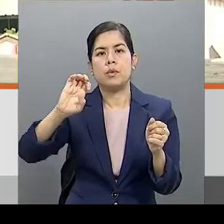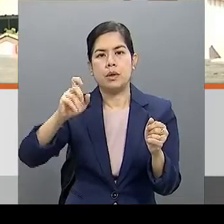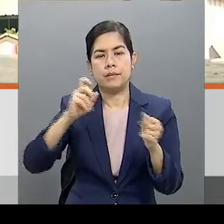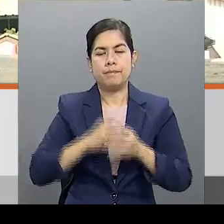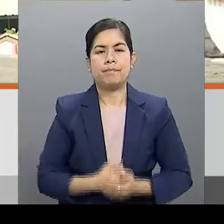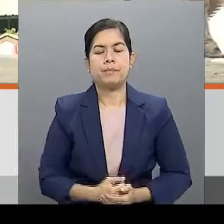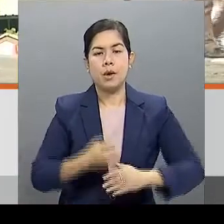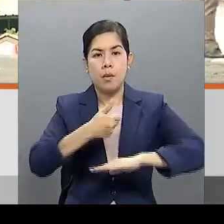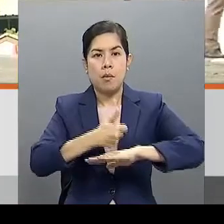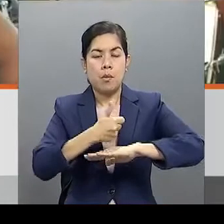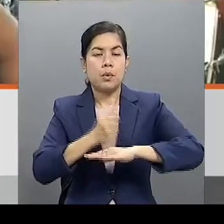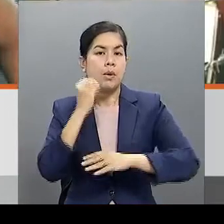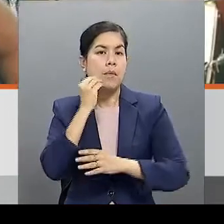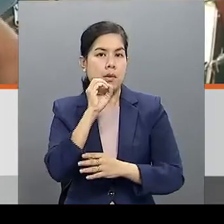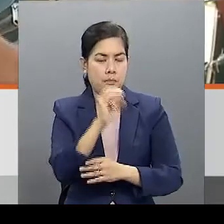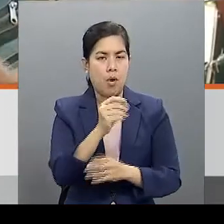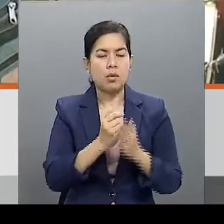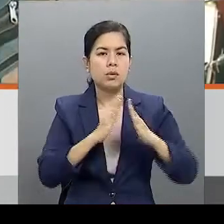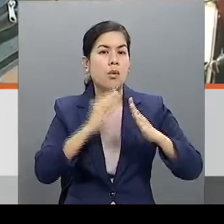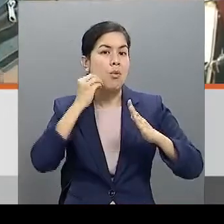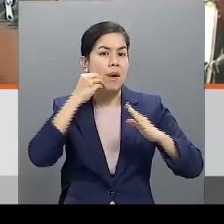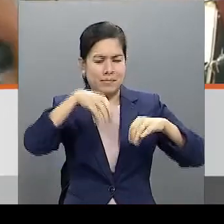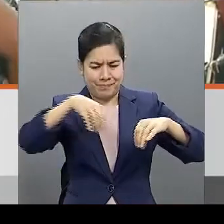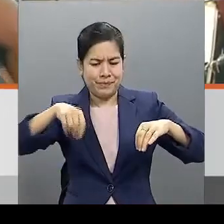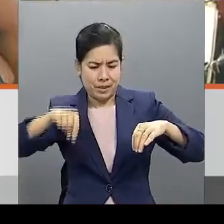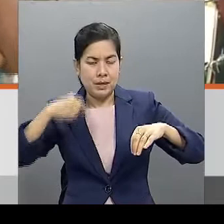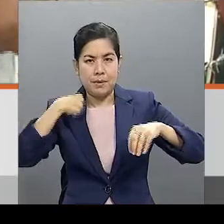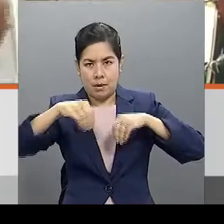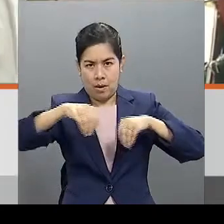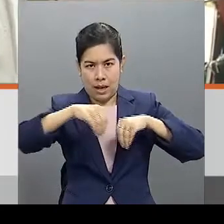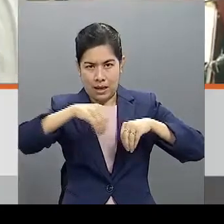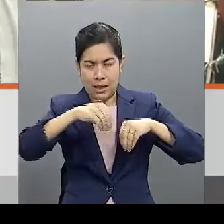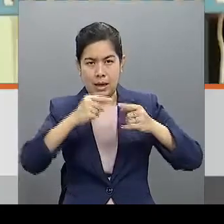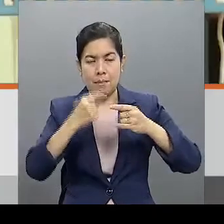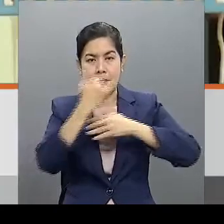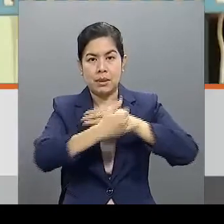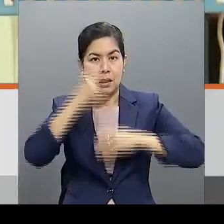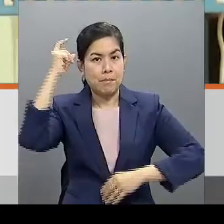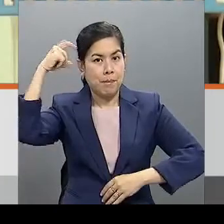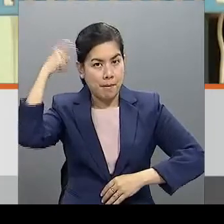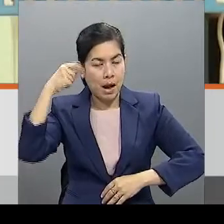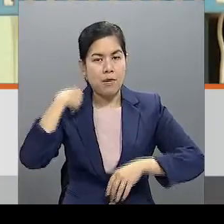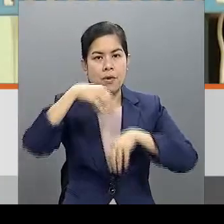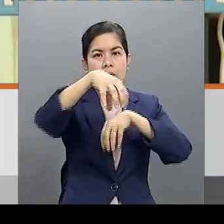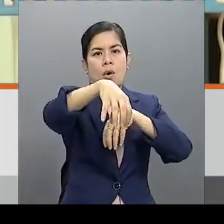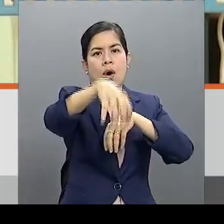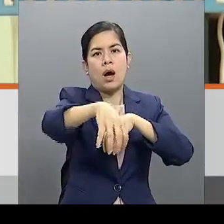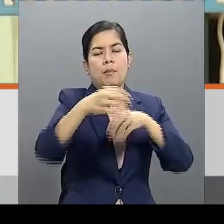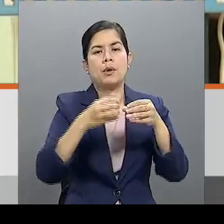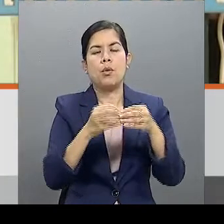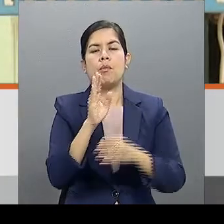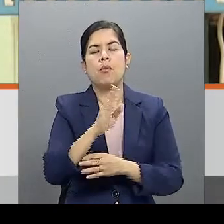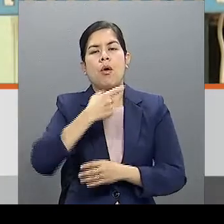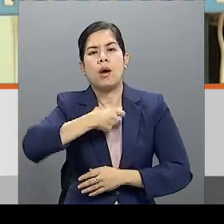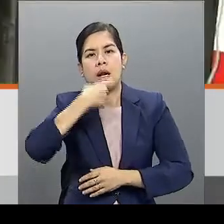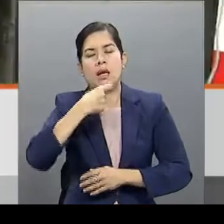แห่งนี้อยู่ห่างจากชายแดนเมียนมาไม่มากนักนะครับซึ่งฝั่งตรงข้ามเป็นรัฐกะเหรี่ยงแม้ว่าจะไม่มีการแพร่ระบาดแต่ก็ป้องกันอย่างเต็มที่นะครับ